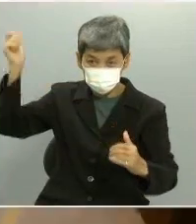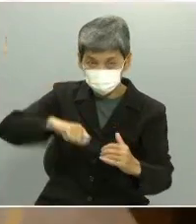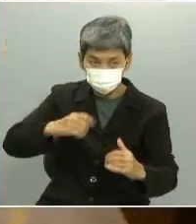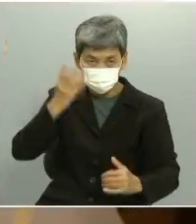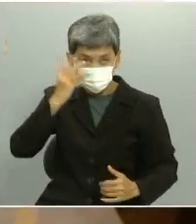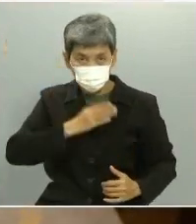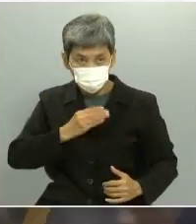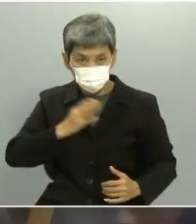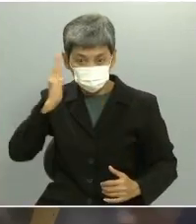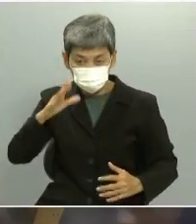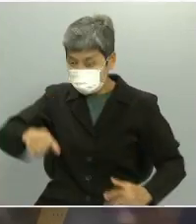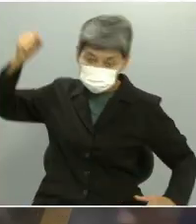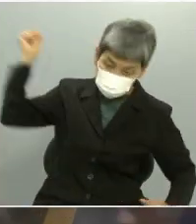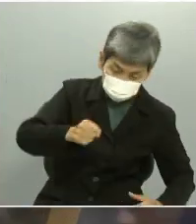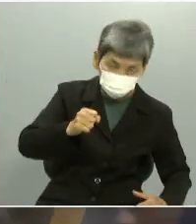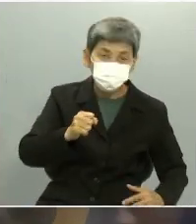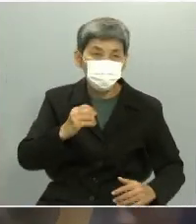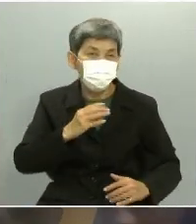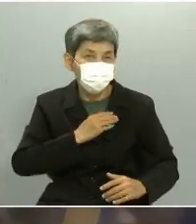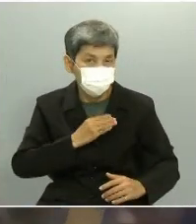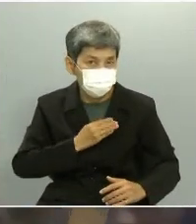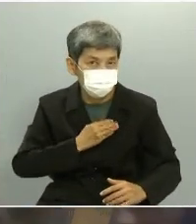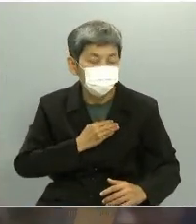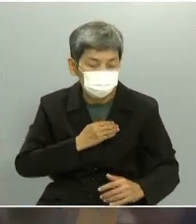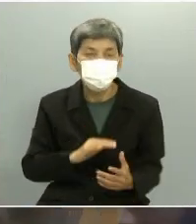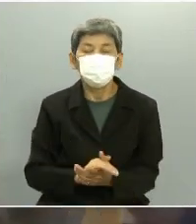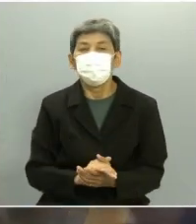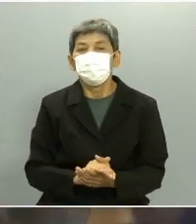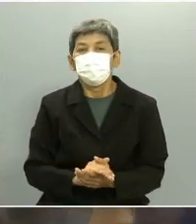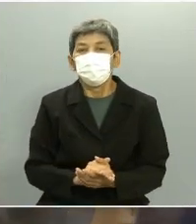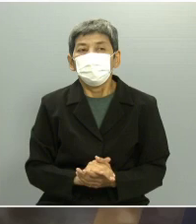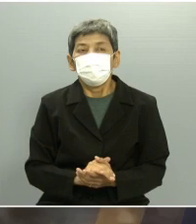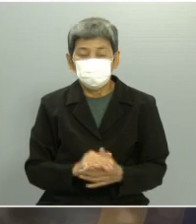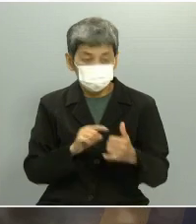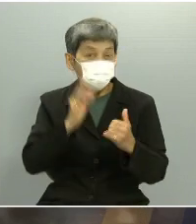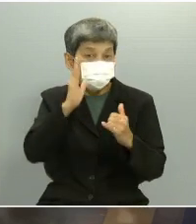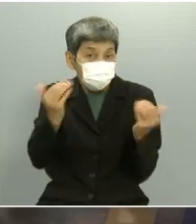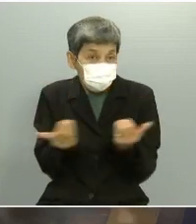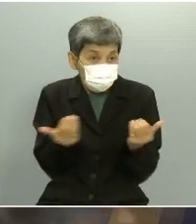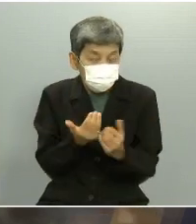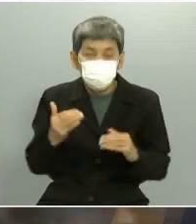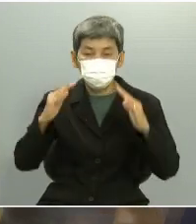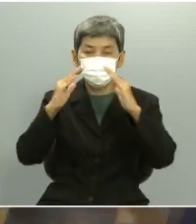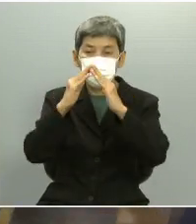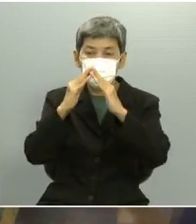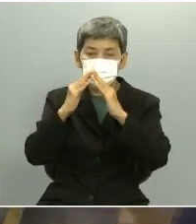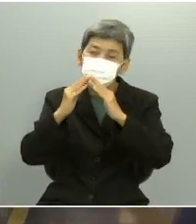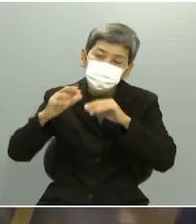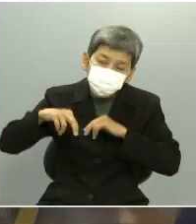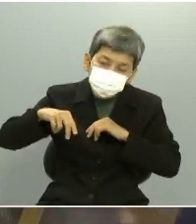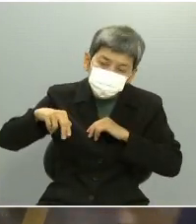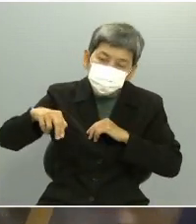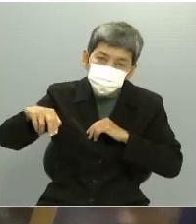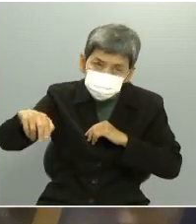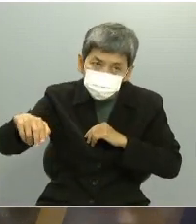กลัวนายณัฐวุฒิจะเอาค้อนมาทำร้ายคนอื่นจากนั้นนายณัฐวุฒิก็เดินไปที่บ้านญาติที่อยู่ใกล้กันแ